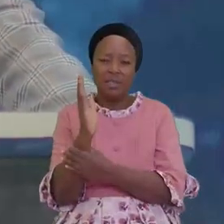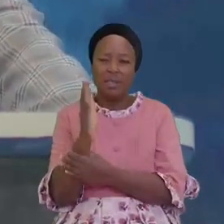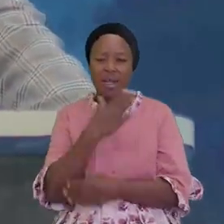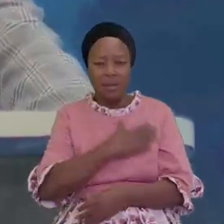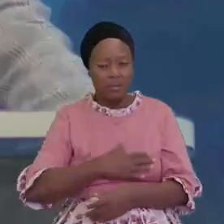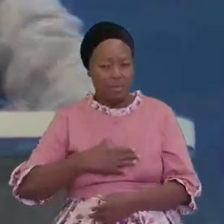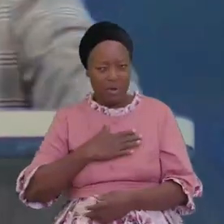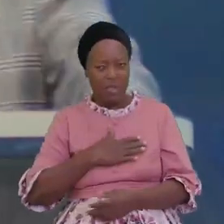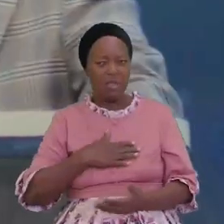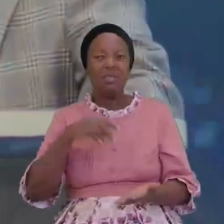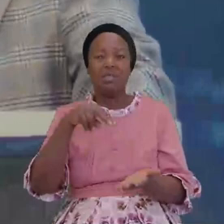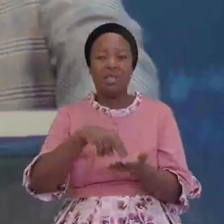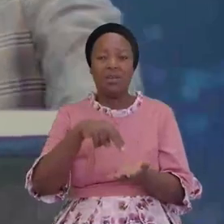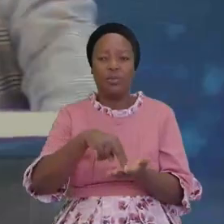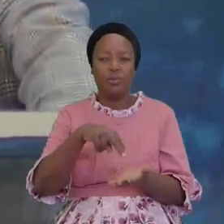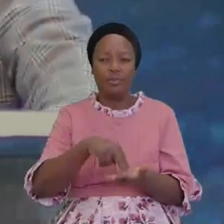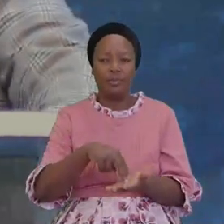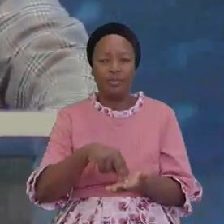Si tu lèves ta main,